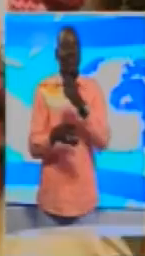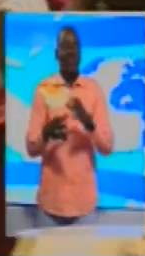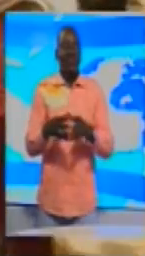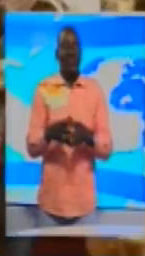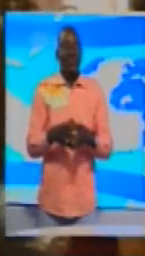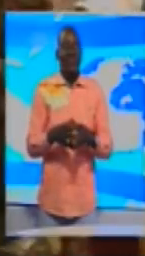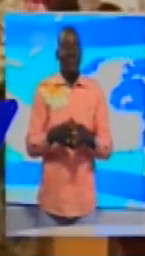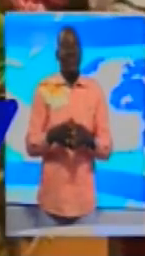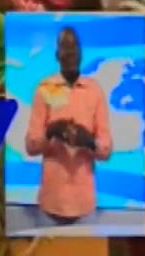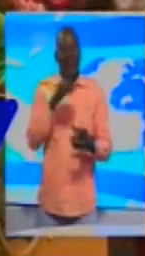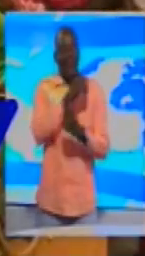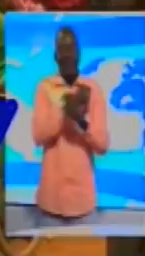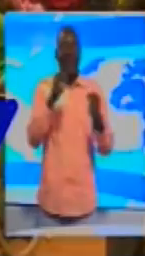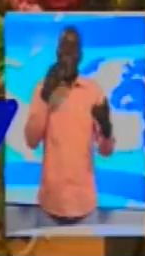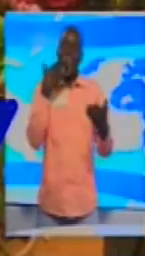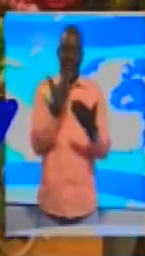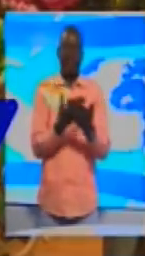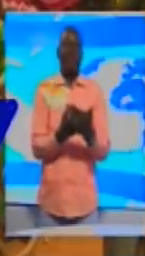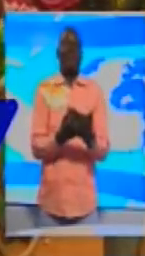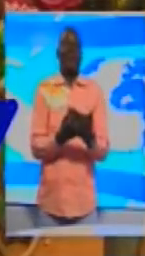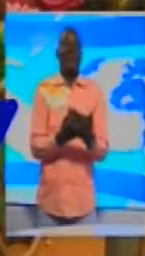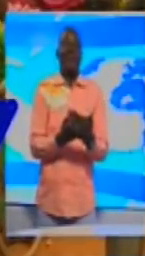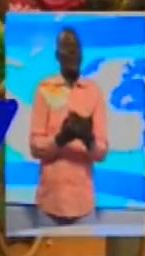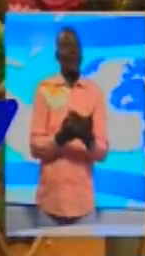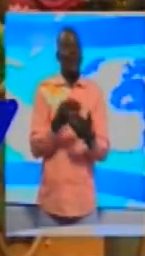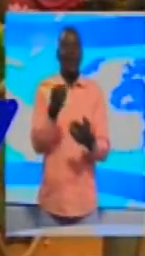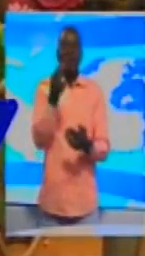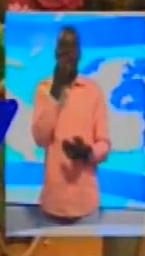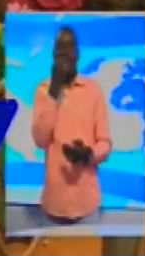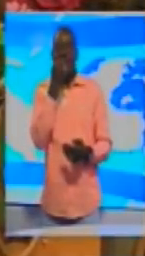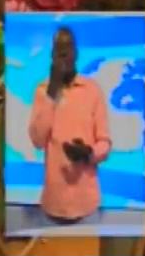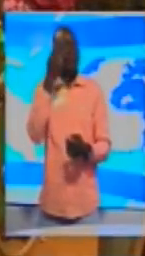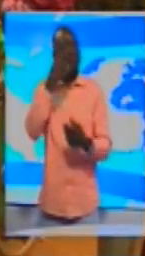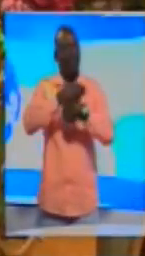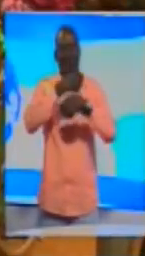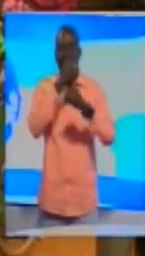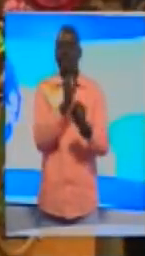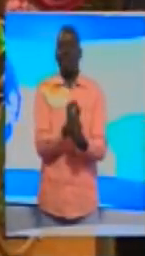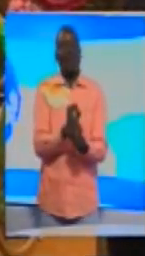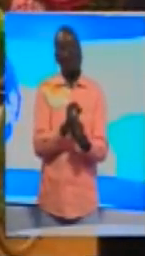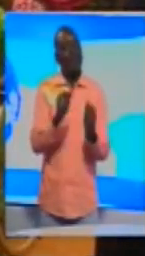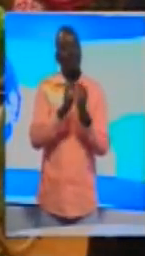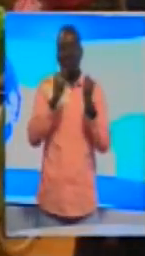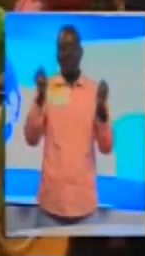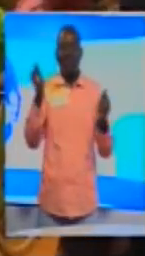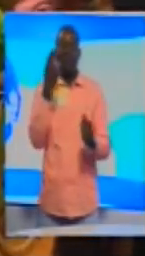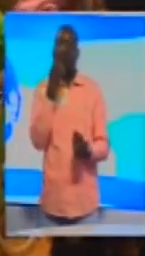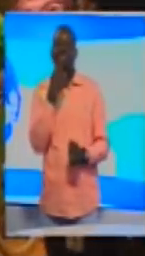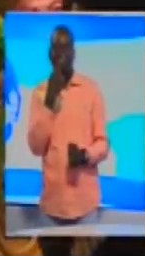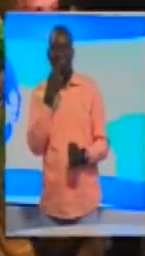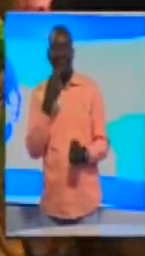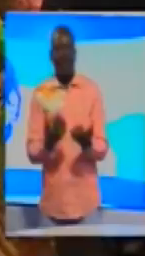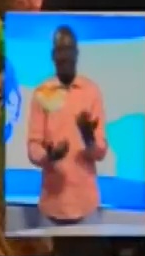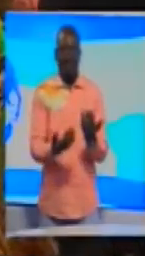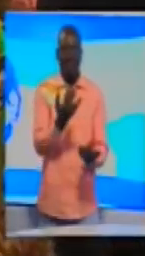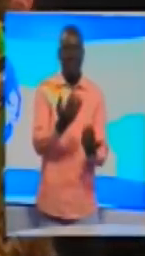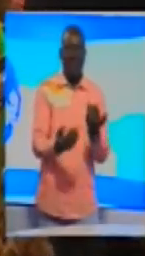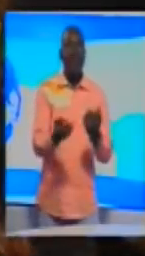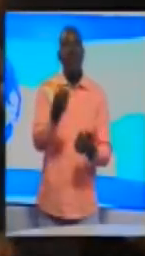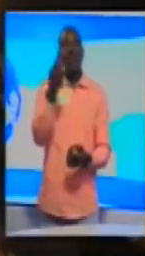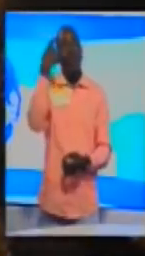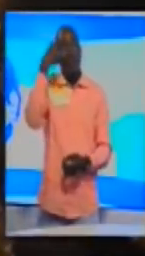Le komboula est très bon. Un aliment naturel sans produits chimiques et sans sucre. On le fait bouillir pour le